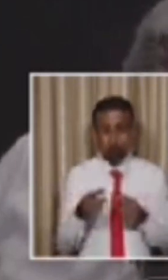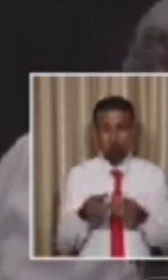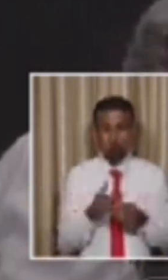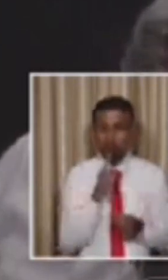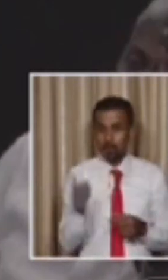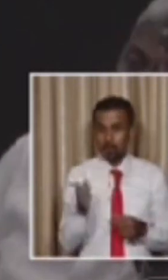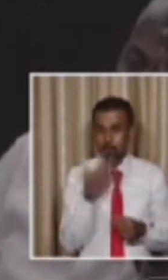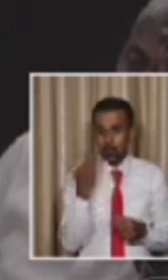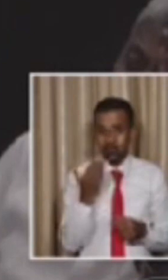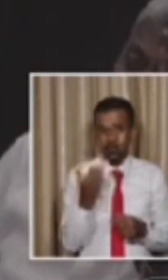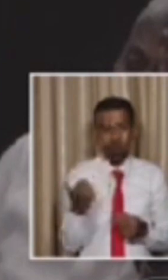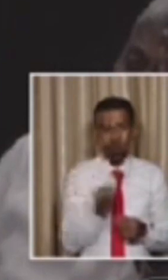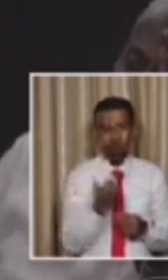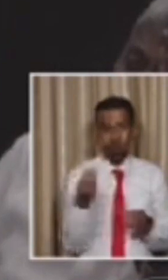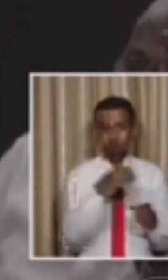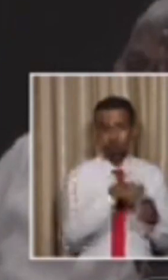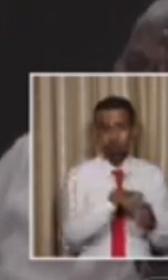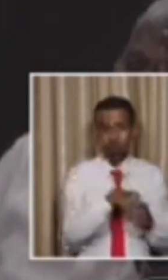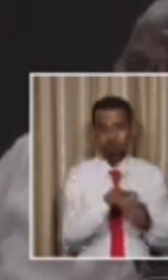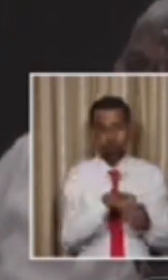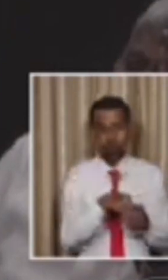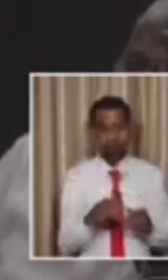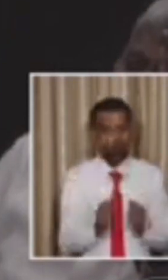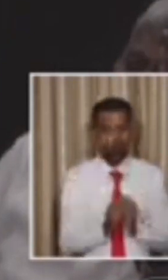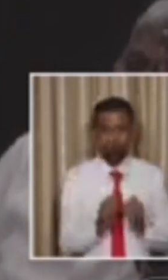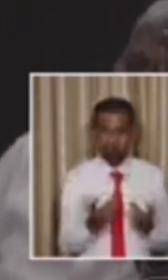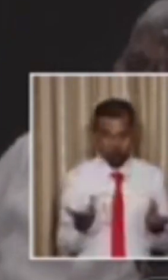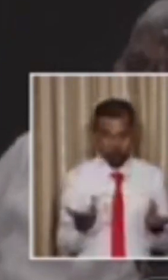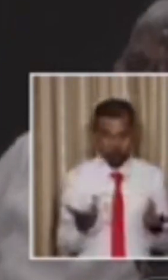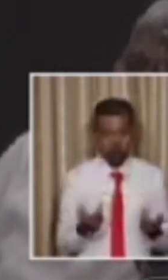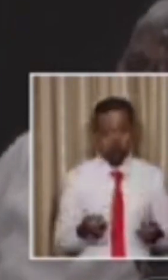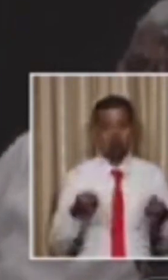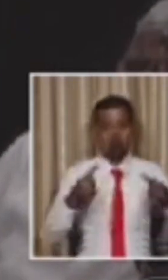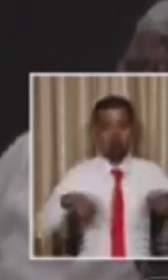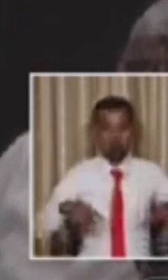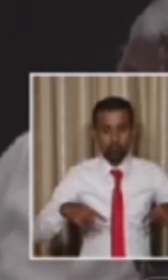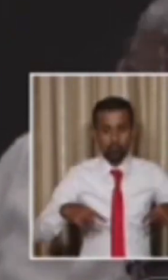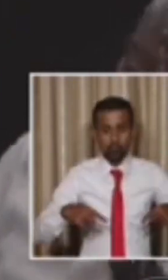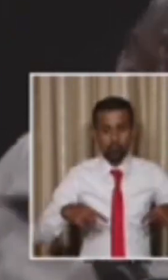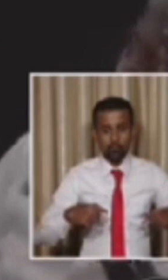පුළුවන් පත් කරන්නයි කියලා. එහෙම පත් වීමක් වෙන්නේ නැත්නම් ඊට පස්සේ මේ පිළිබඳව